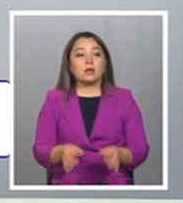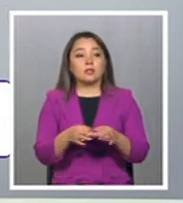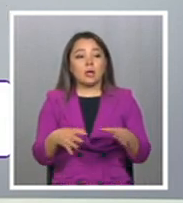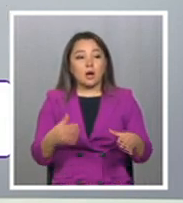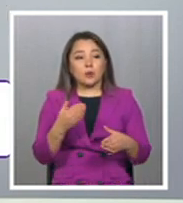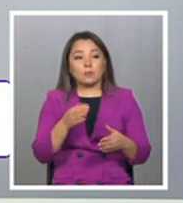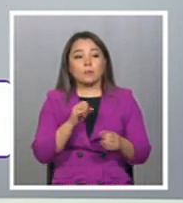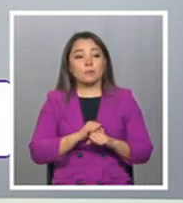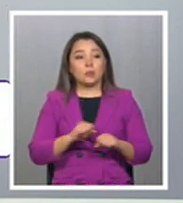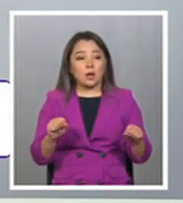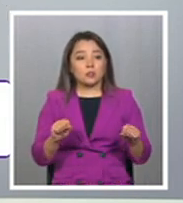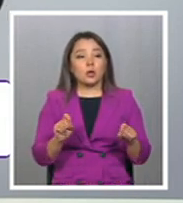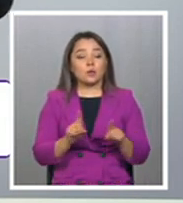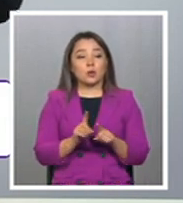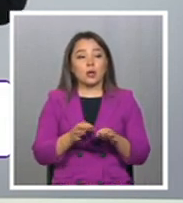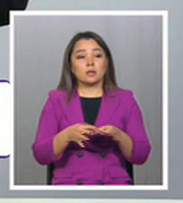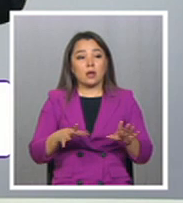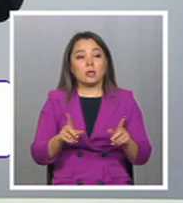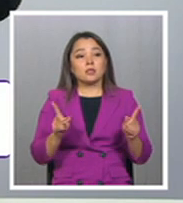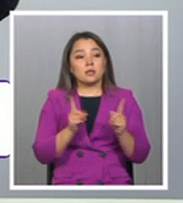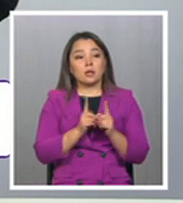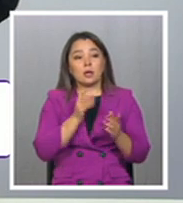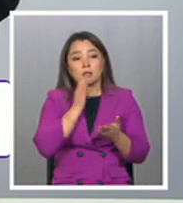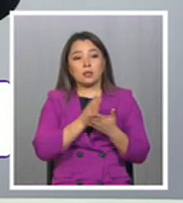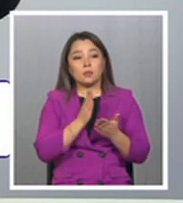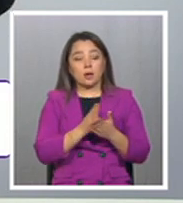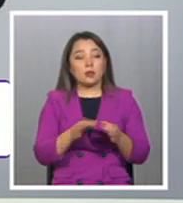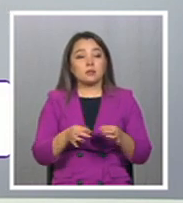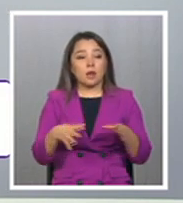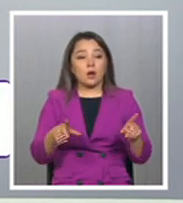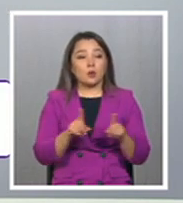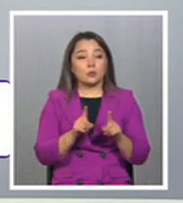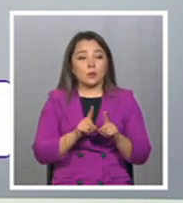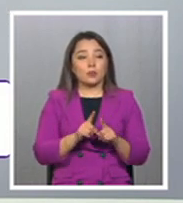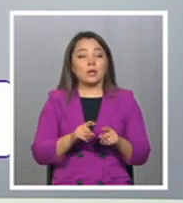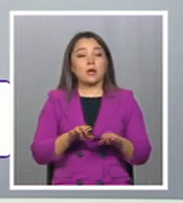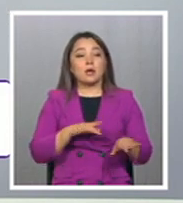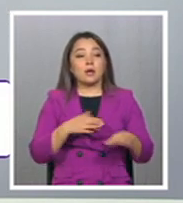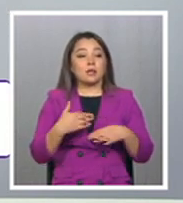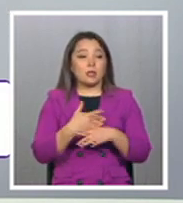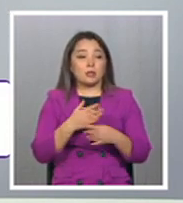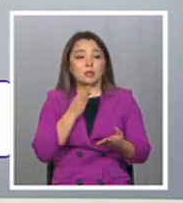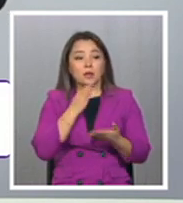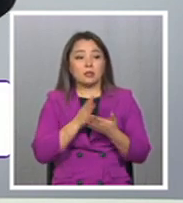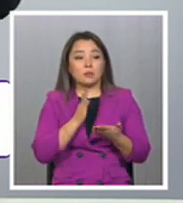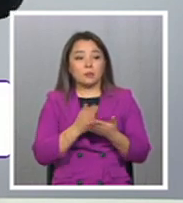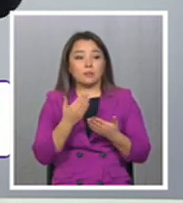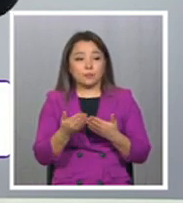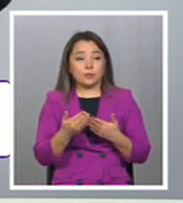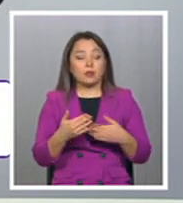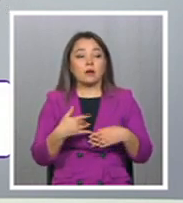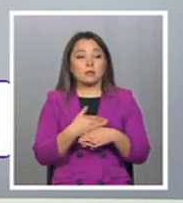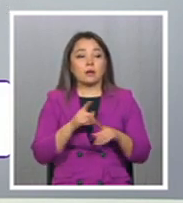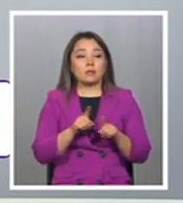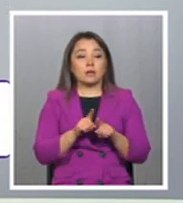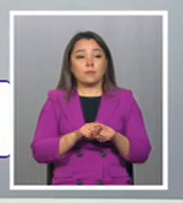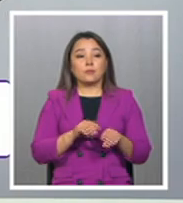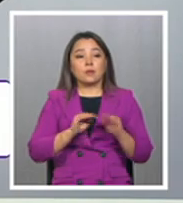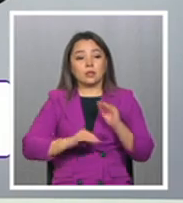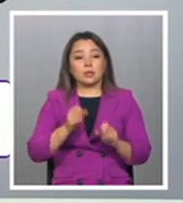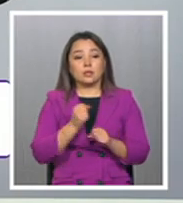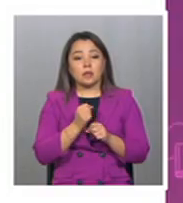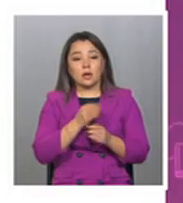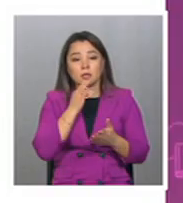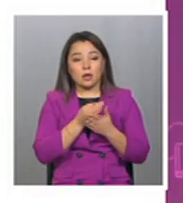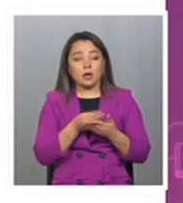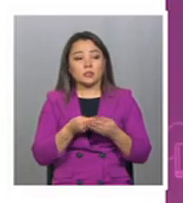Ядролық атом ядросында кездесетін ядролық реакция және радиоактивті ыдырау кезінде